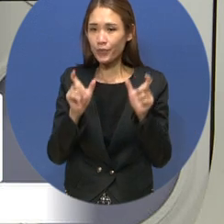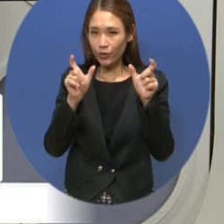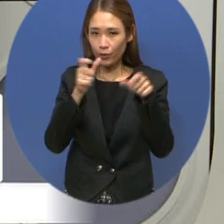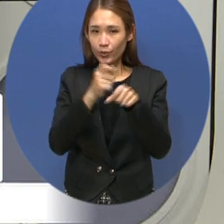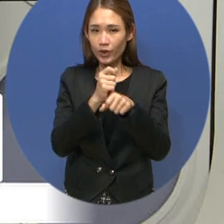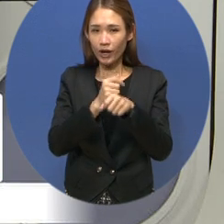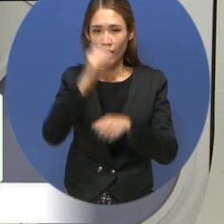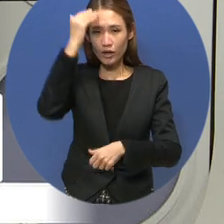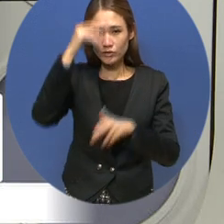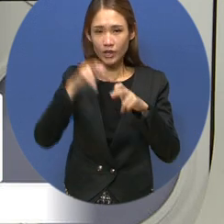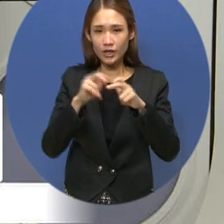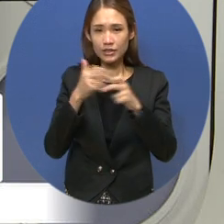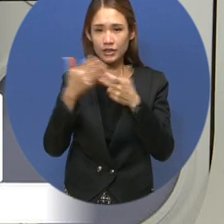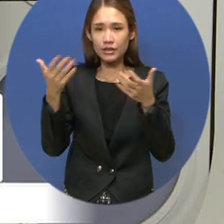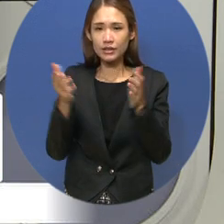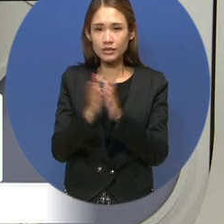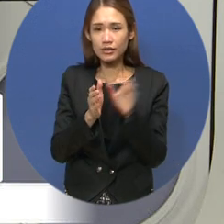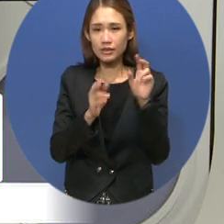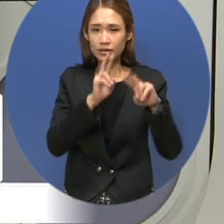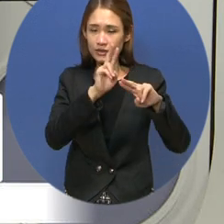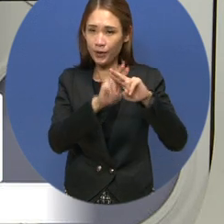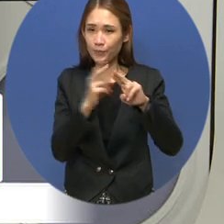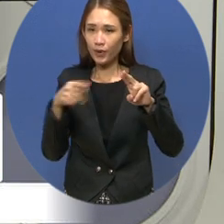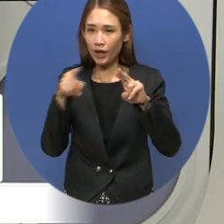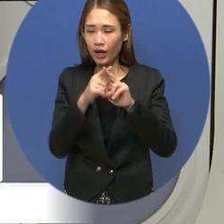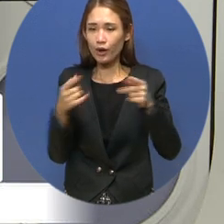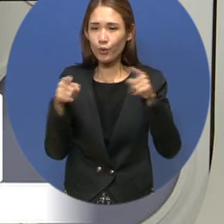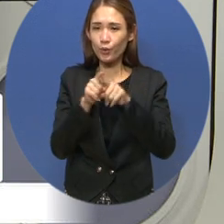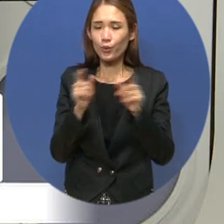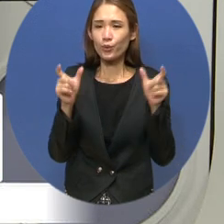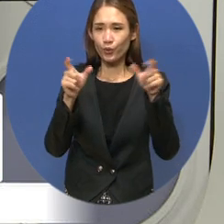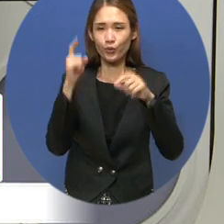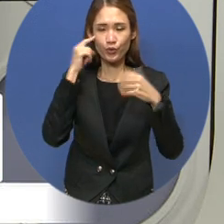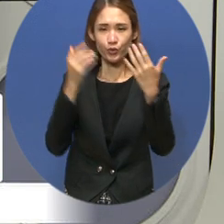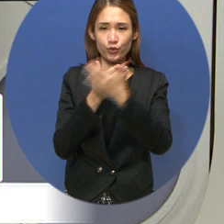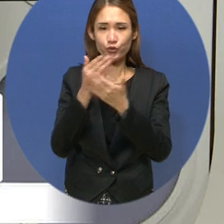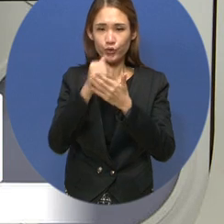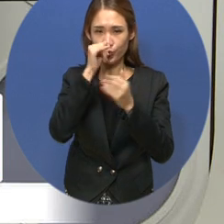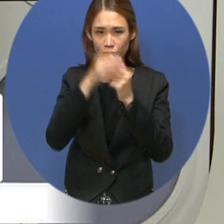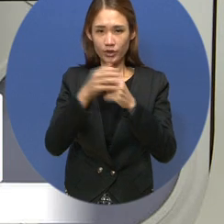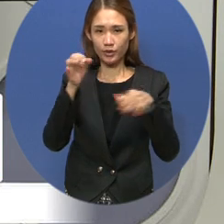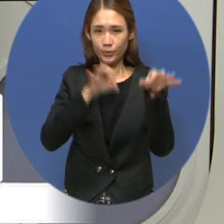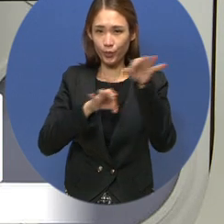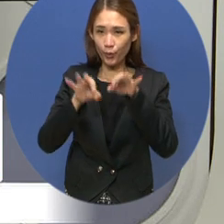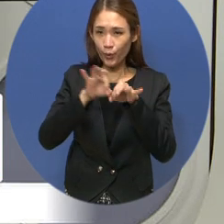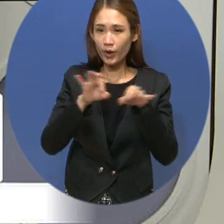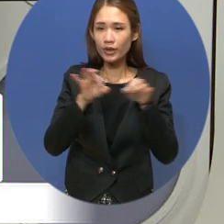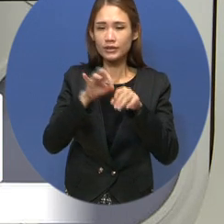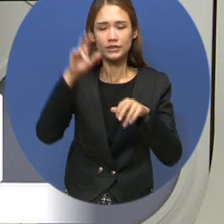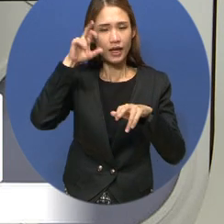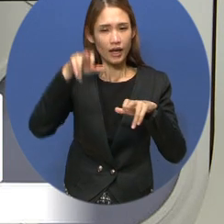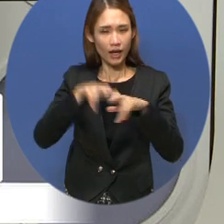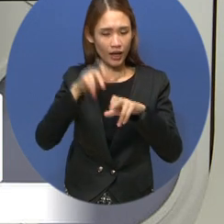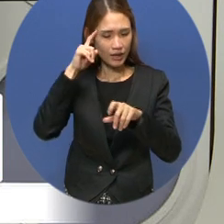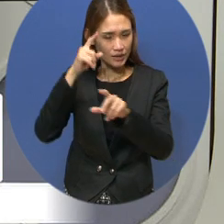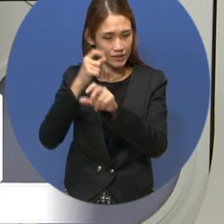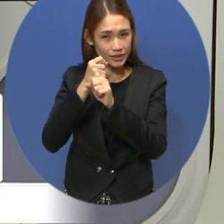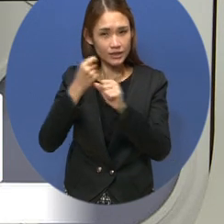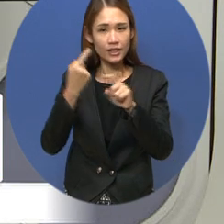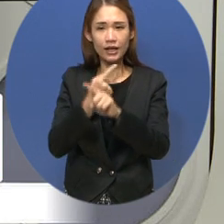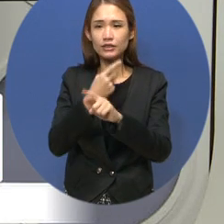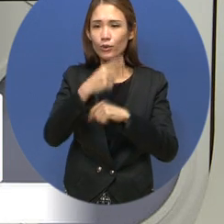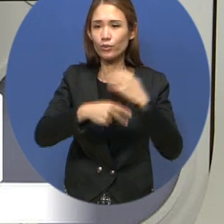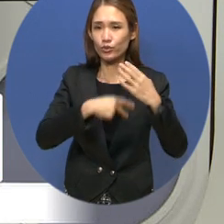장애인 재단 계정을 태그의 공유하면 됩니다 캠페인으로 모인 기금은 장애인 인식 개선 프로그램 운영과